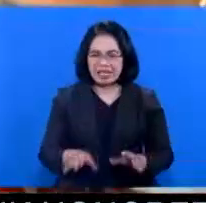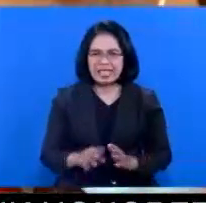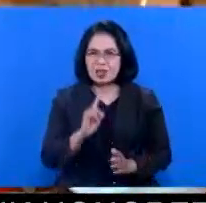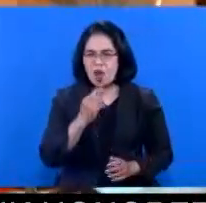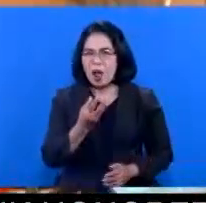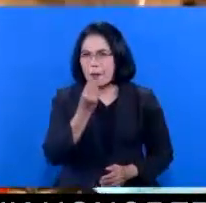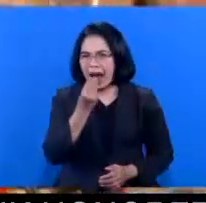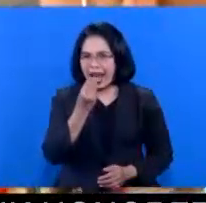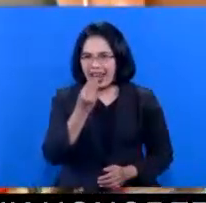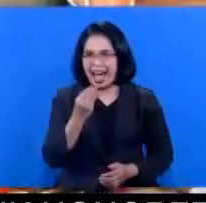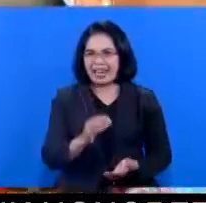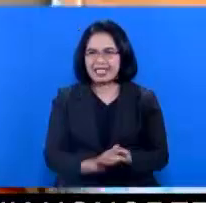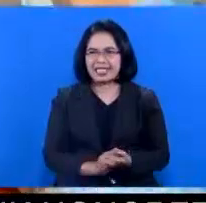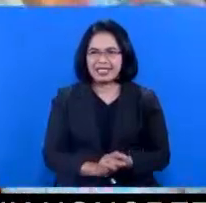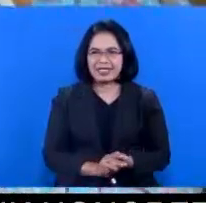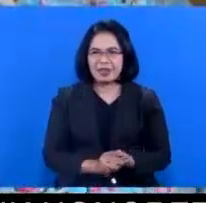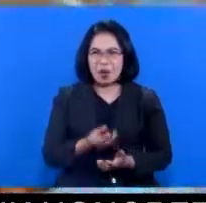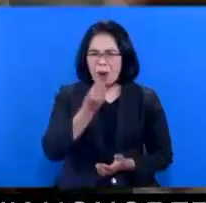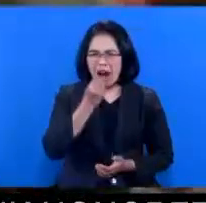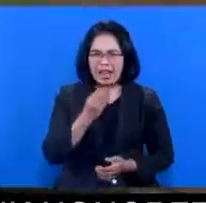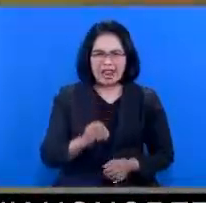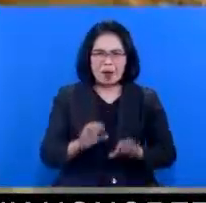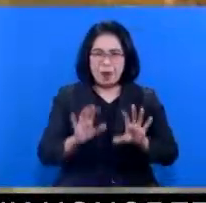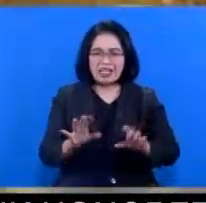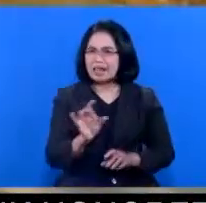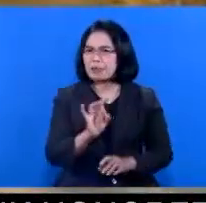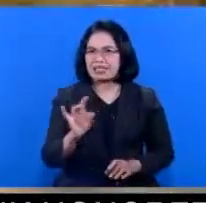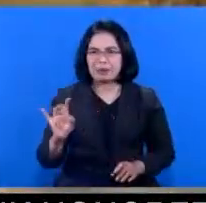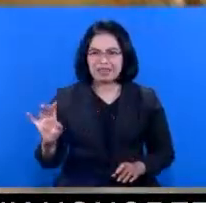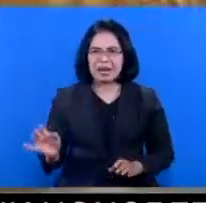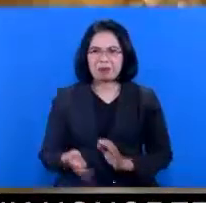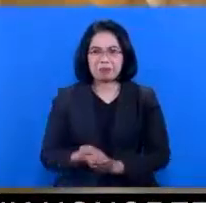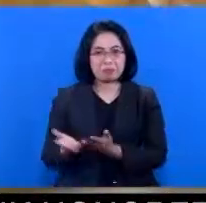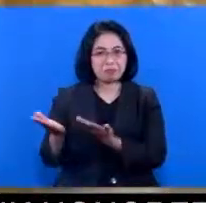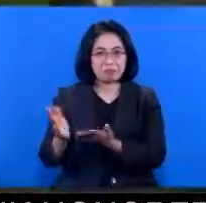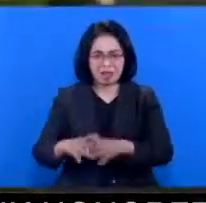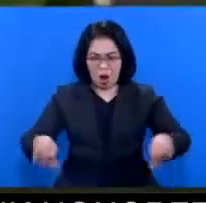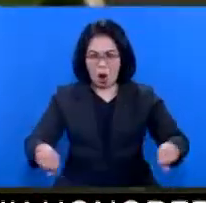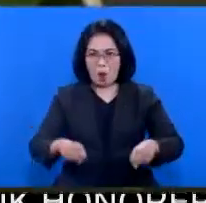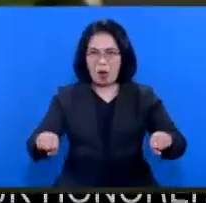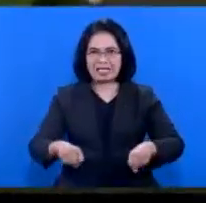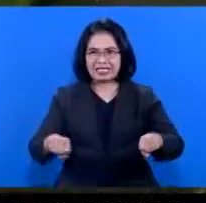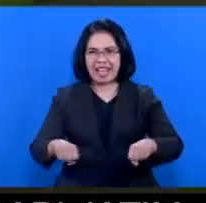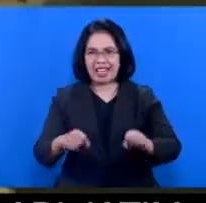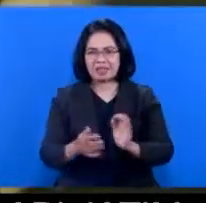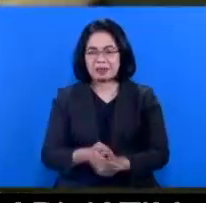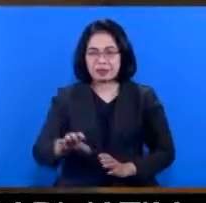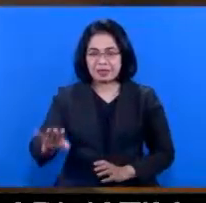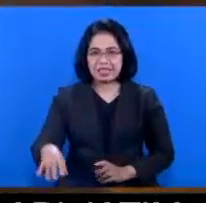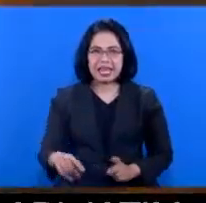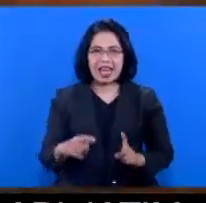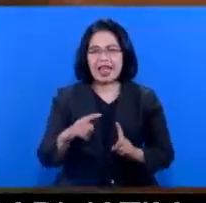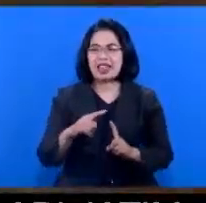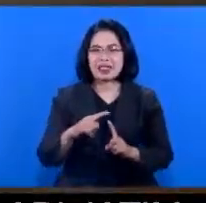gurih bisa merubah makanan sederhana menjadi luar biasa. Salah satunya adalah menu andalan di Taman Mini Gloria yang saya